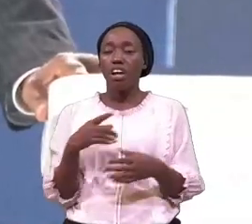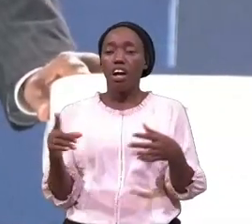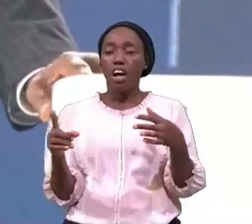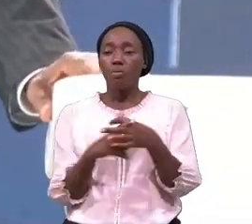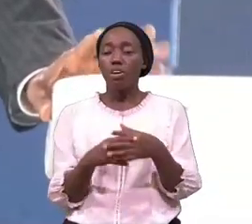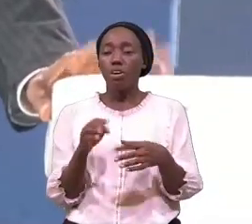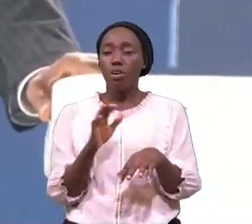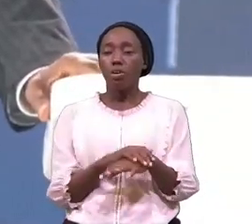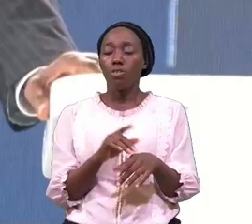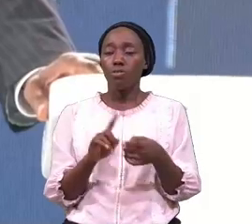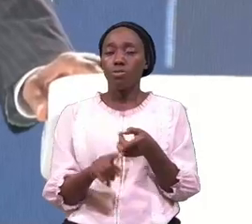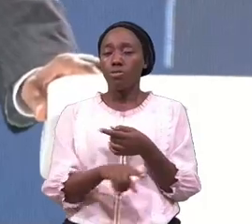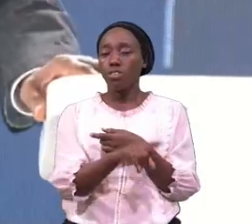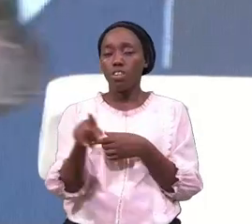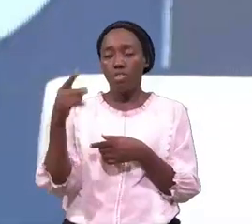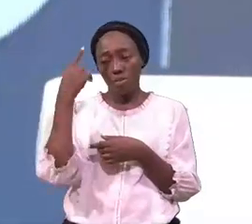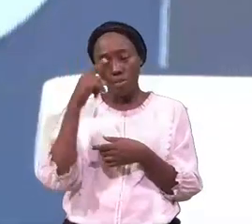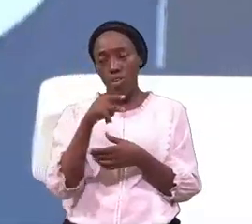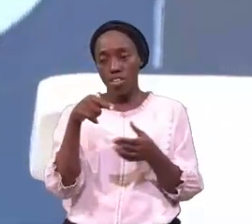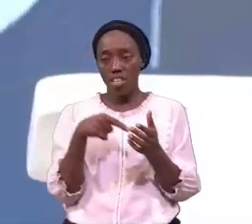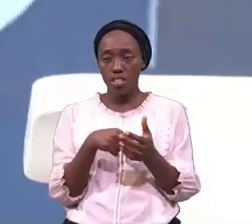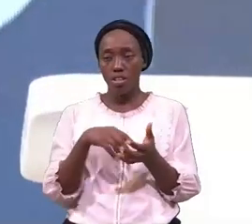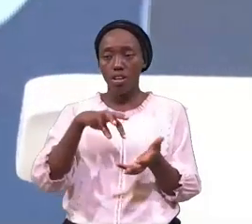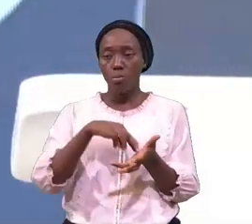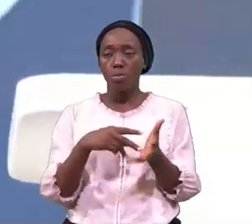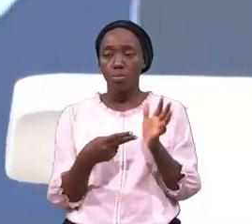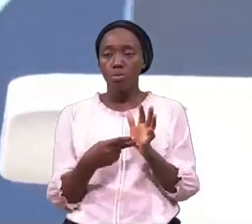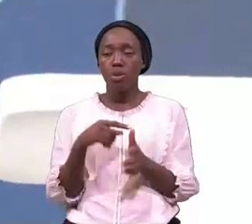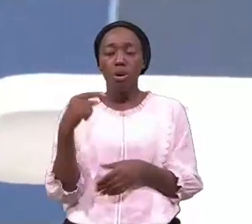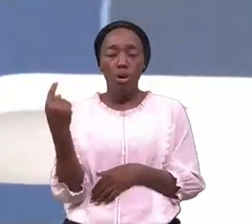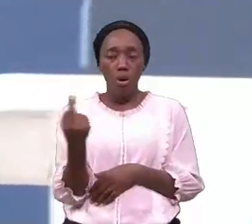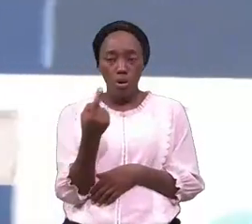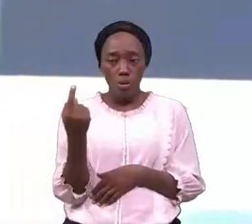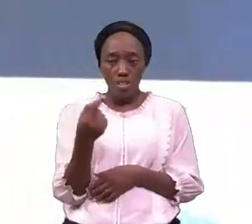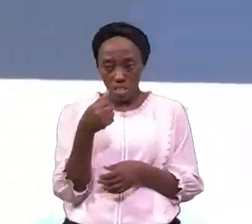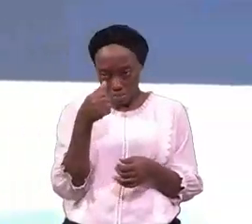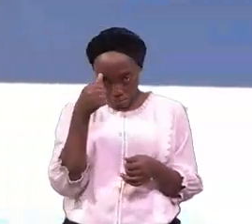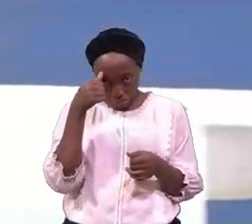Car je te suis apparu pour cet objectif. Souviens-toi de cela.